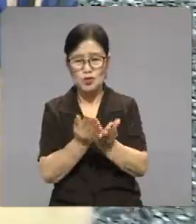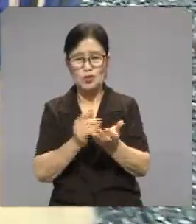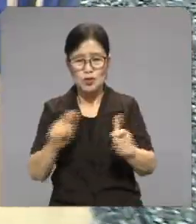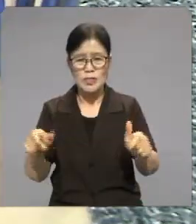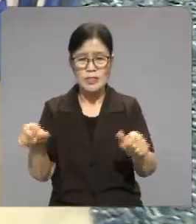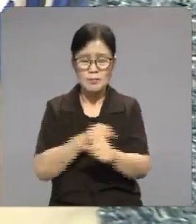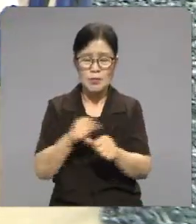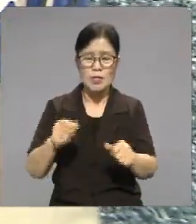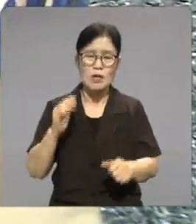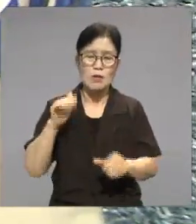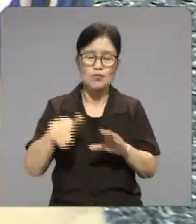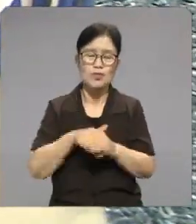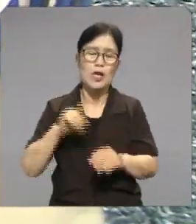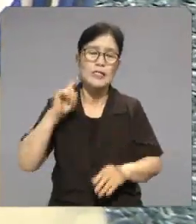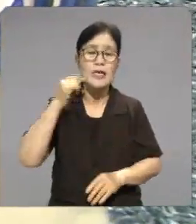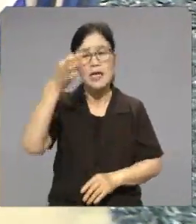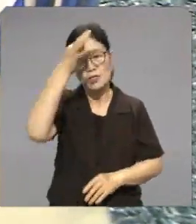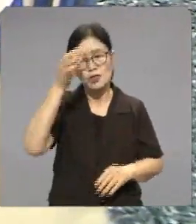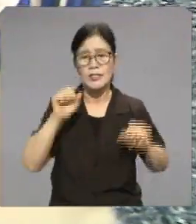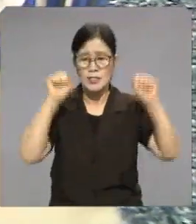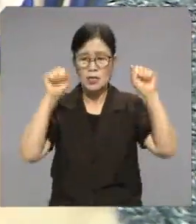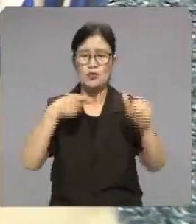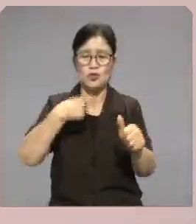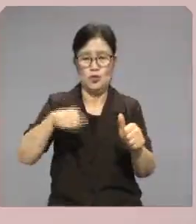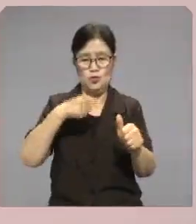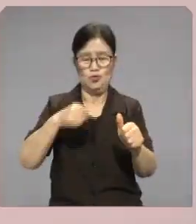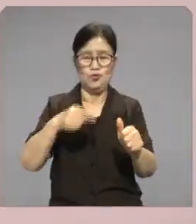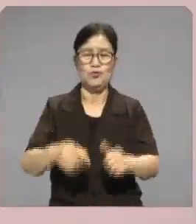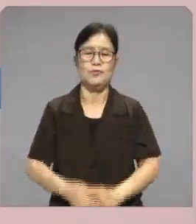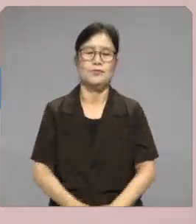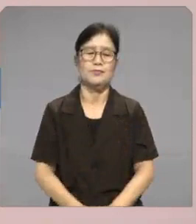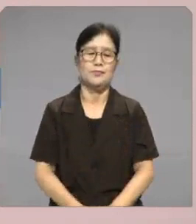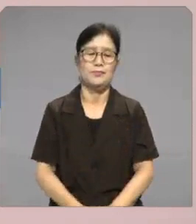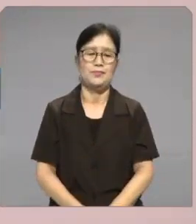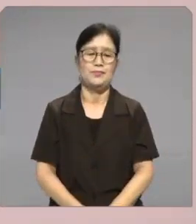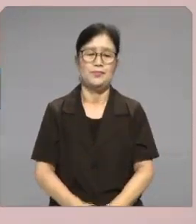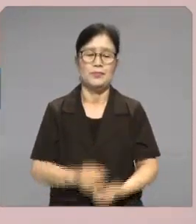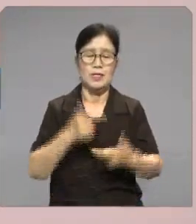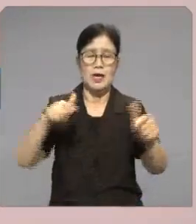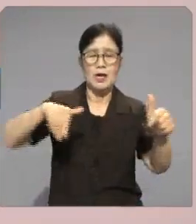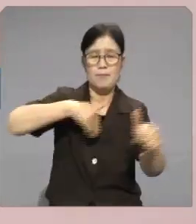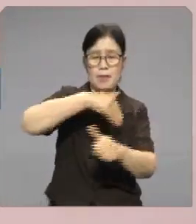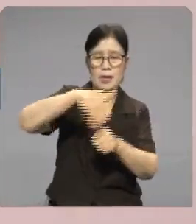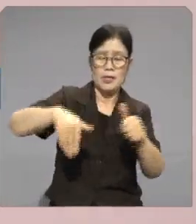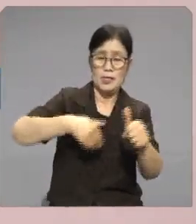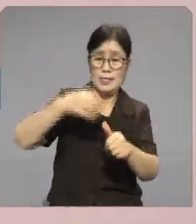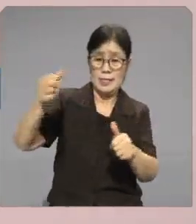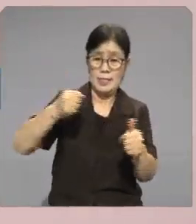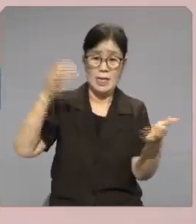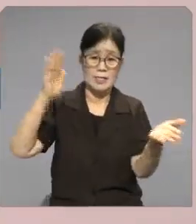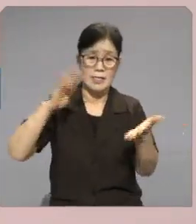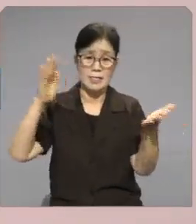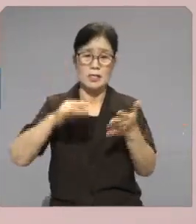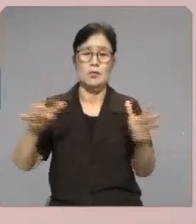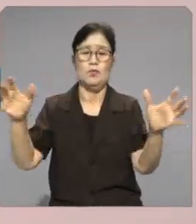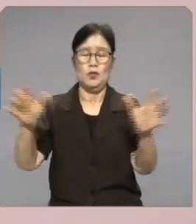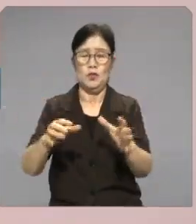특화된 문화예술 체육교육도 진행합니다. 다양한 그 배경을 가진 학생들이